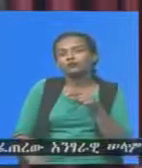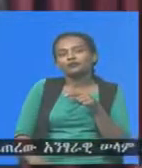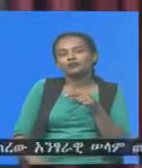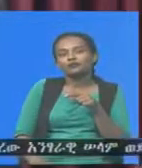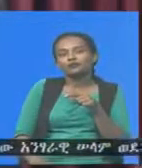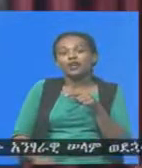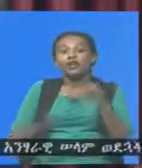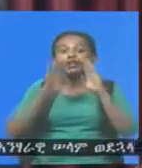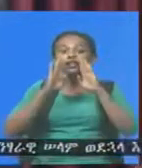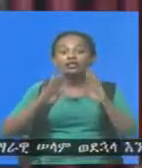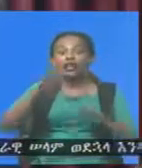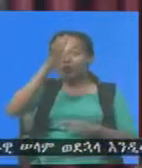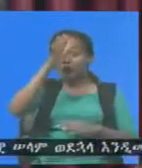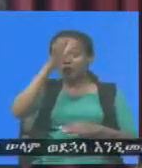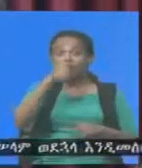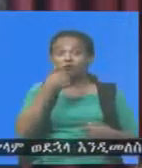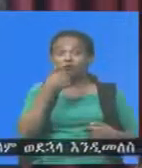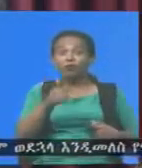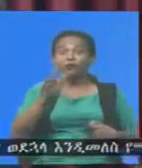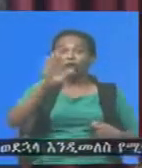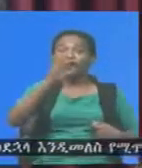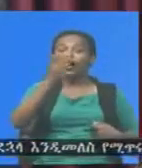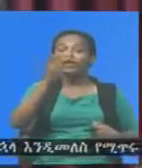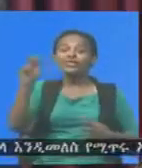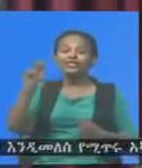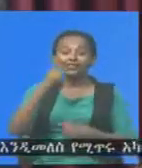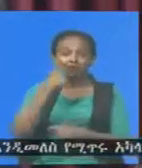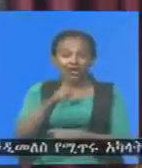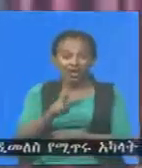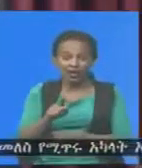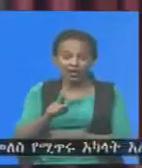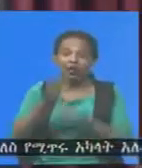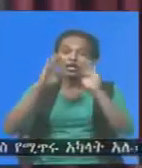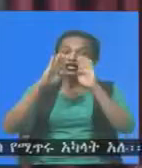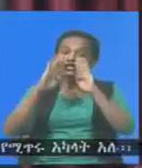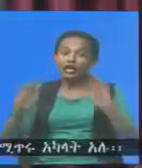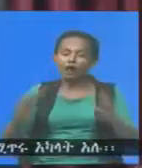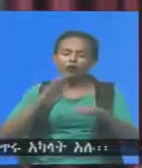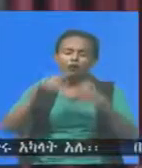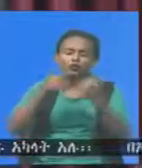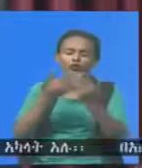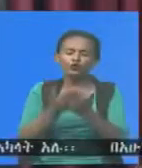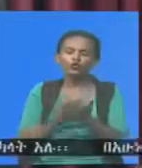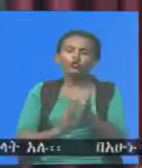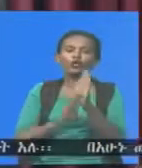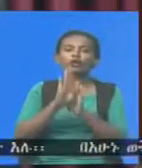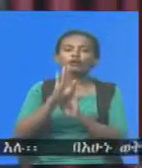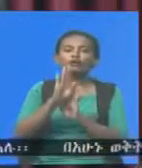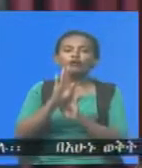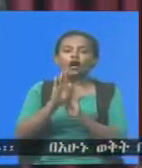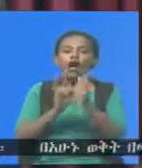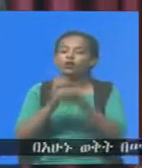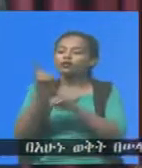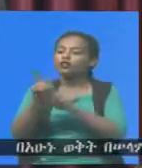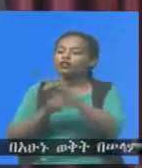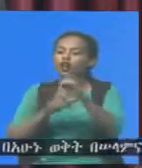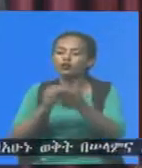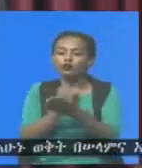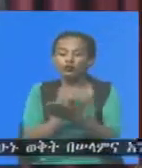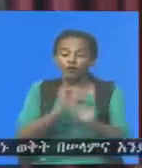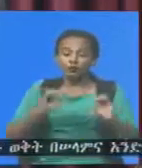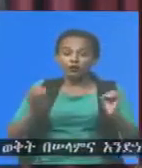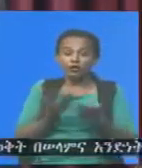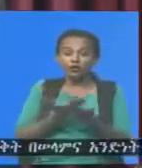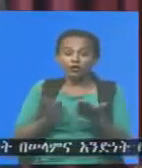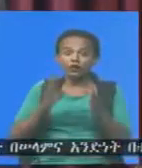አይቻልም። የሰላም አባት የሚባለው ጋንዲ እንደሚናገረው ሰላም ወደ ሁሉም የልማትና የእድገት አቅጣጫ ይወስዳል። ምንም ነገር ግን ወደ